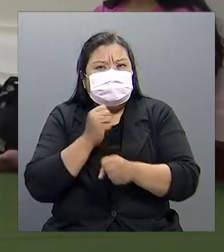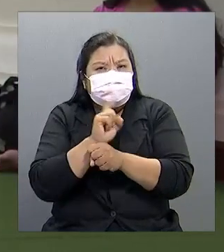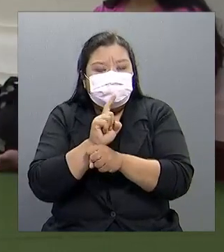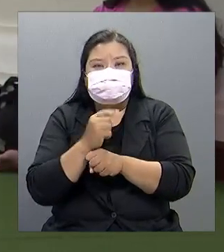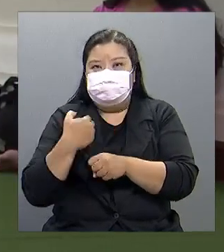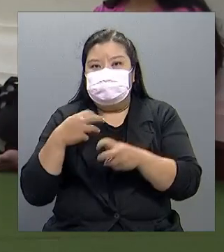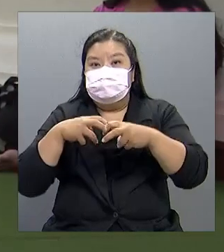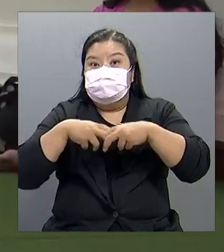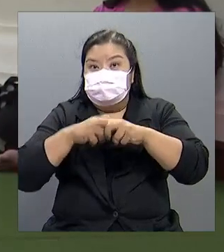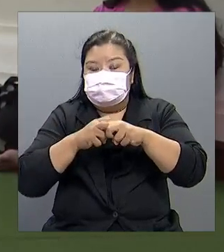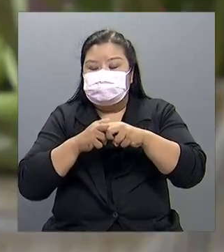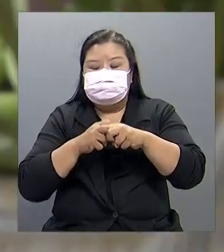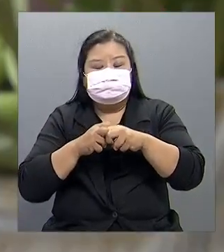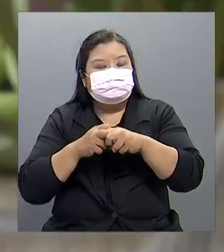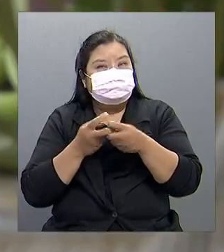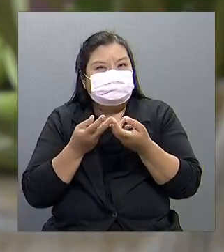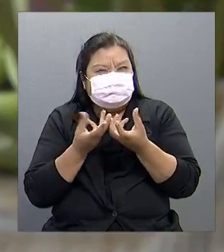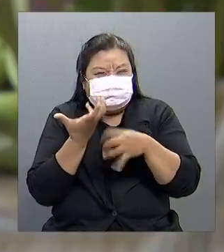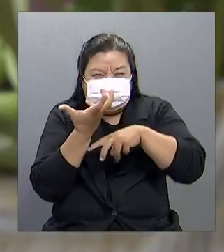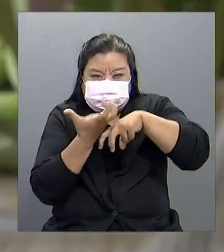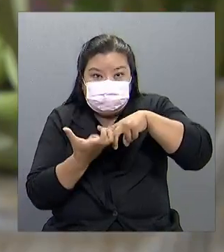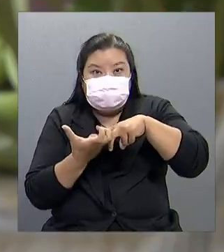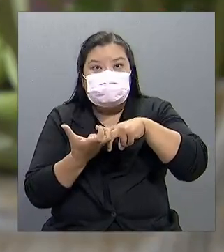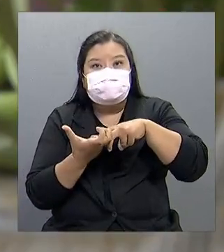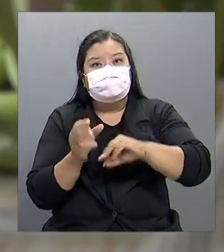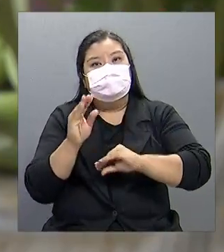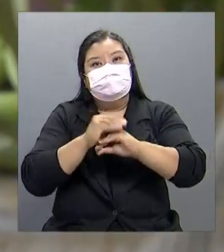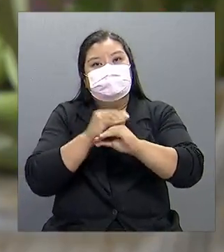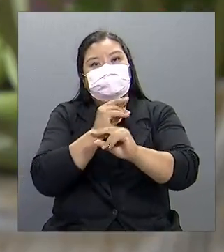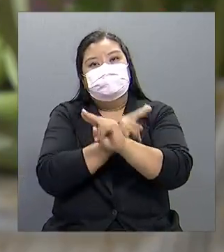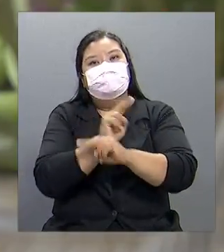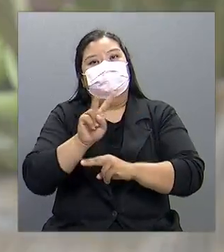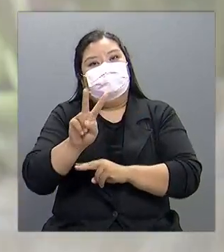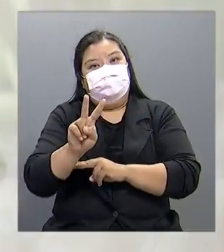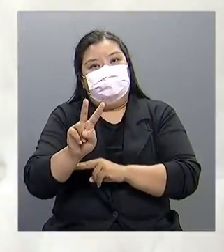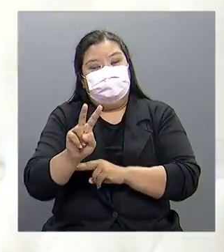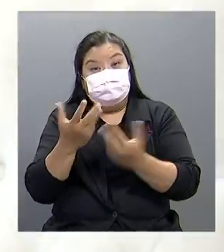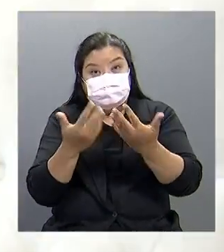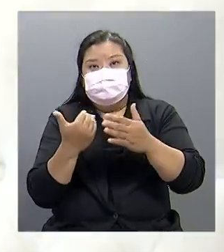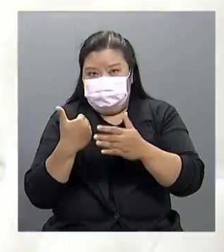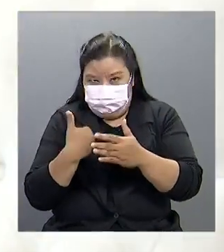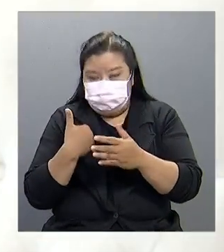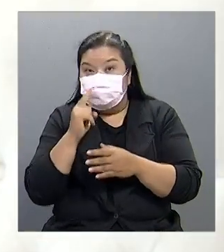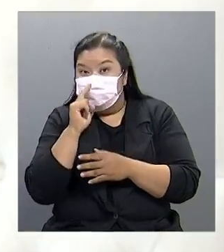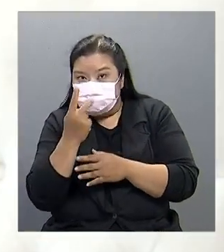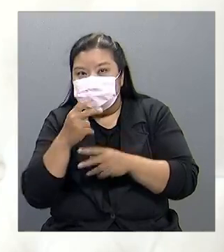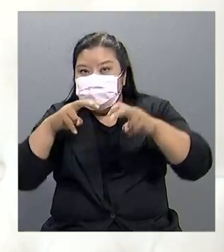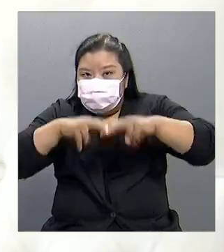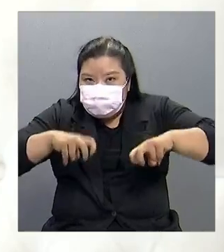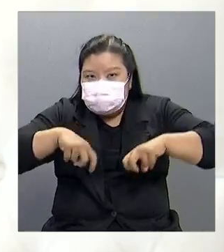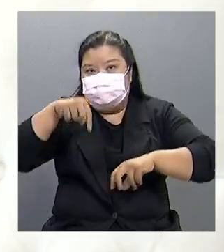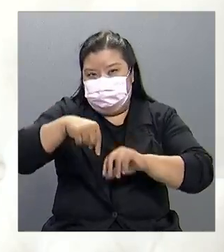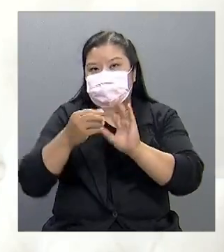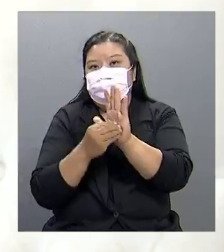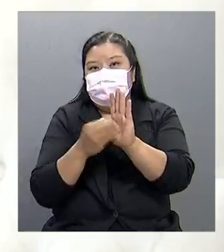ได้สูงกว่าคนทั่วไปเนี่ยประมาณ2เท่ารวมถึงมีงานวิจัยอีกอันนึงนะฮ ะ ทำในกรุงเทพนี่แหละเขาเปรียบเทียบระหว่างพ